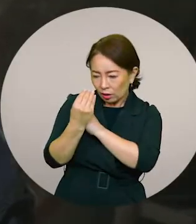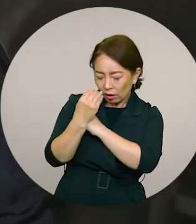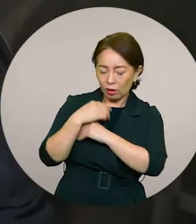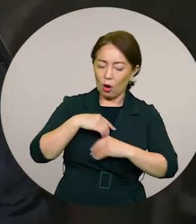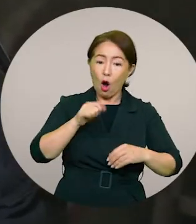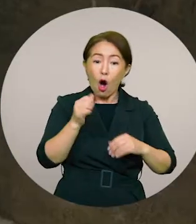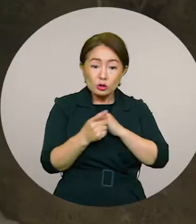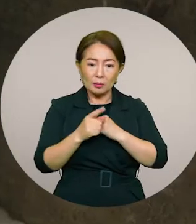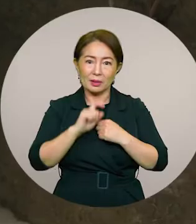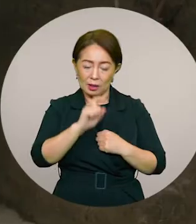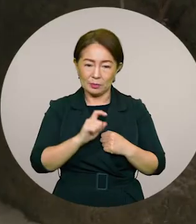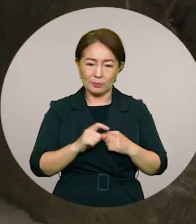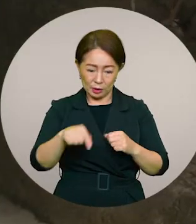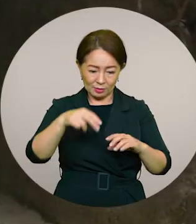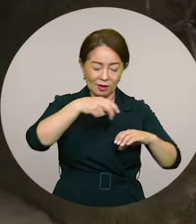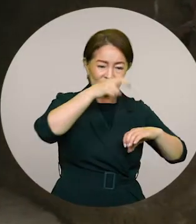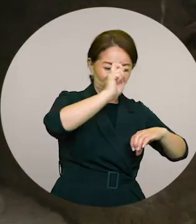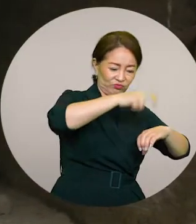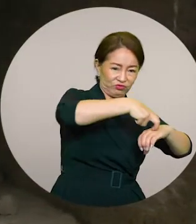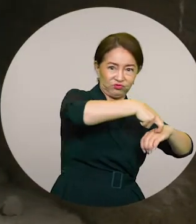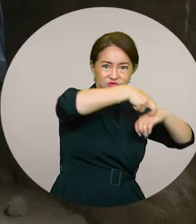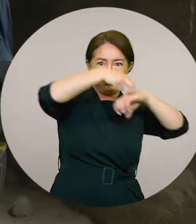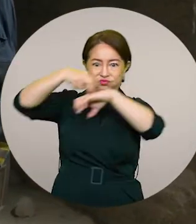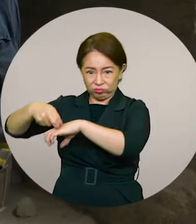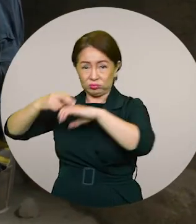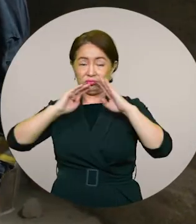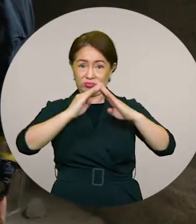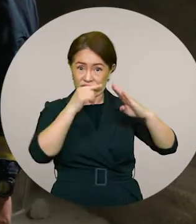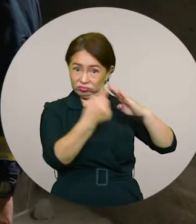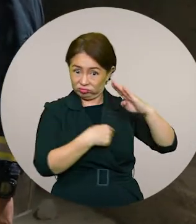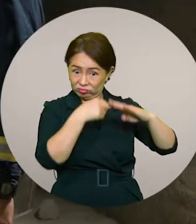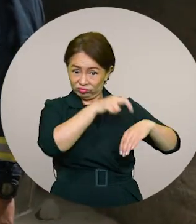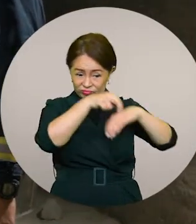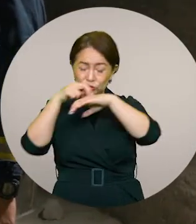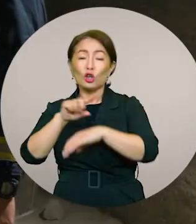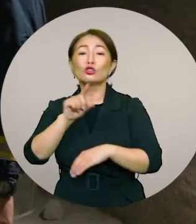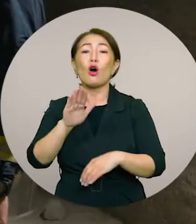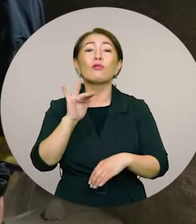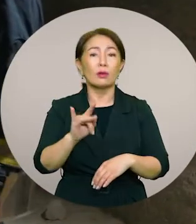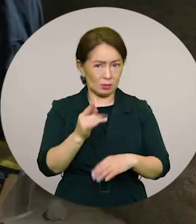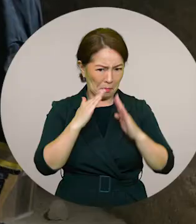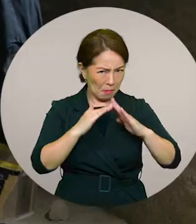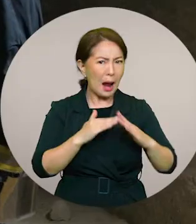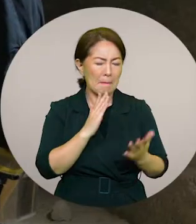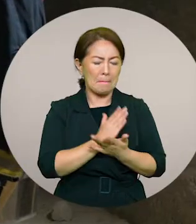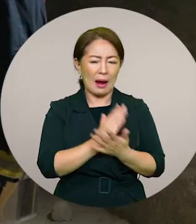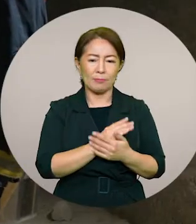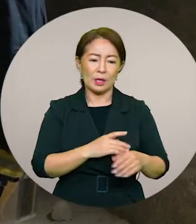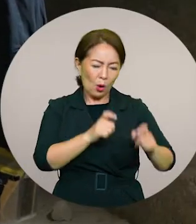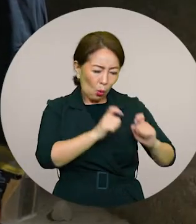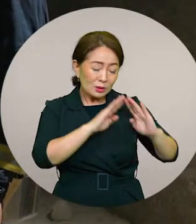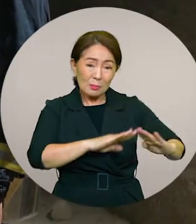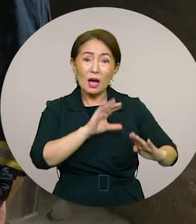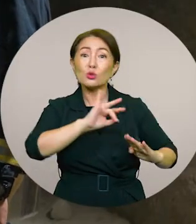онцгой хариу. Зөөрийн хорогдох байр гэж. Зөөрийн хорогдох байр. Зөөрийн хорогдох байр гэж бас байгаа. Тийм. Тийм сүүрэн